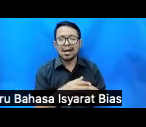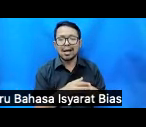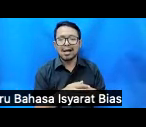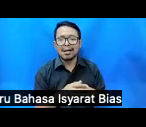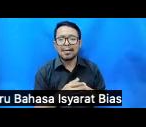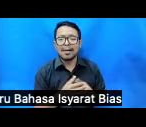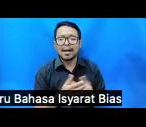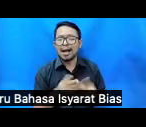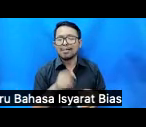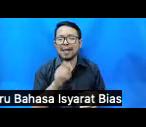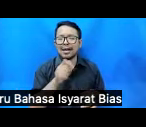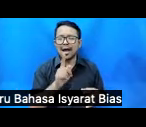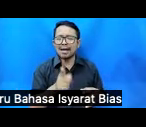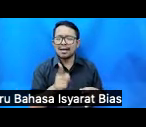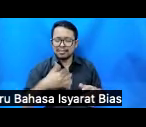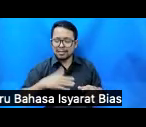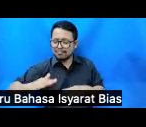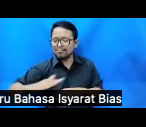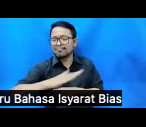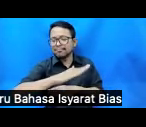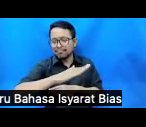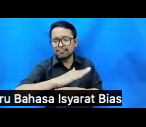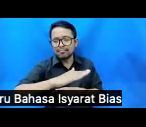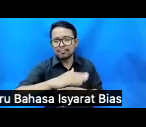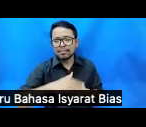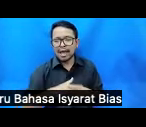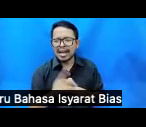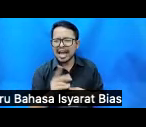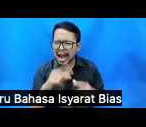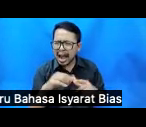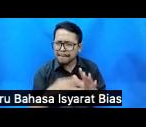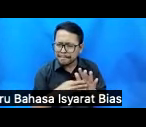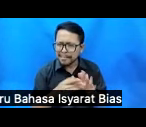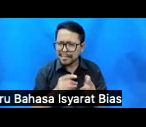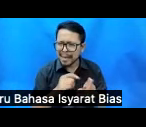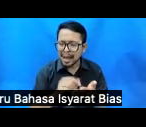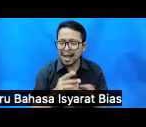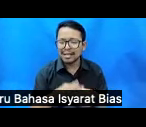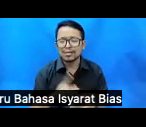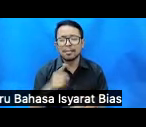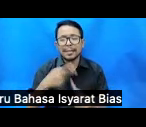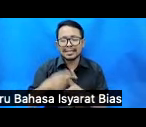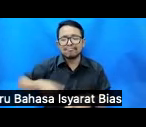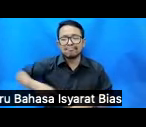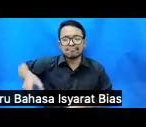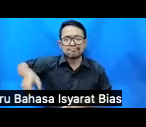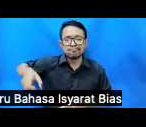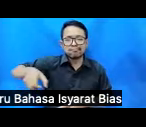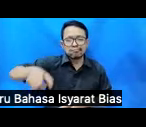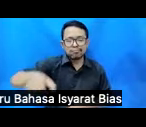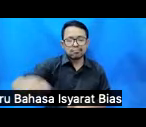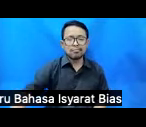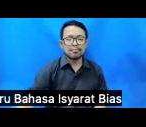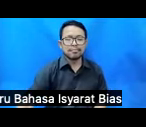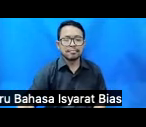dibuatkan untuk tanjakan sejenis ram kah ya namanya itu, dan pegangan tangan kayak buat